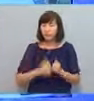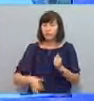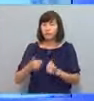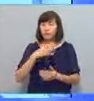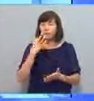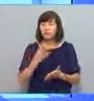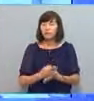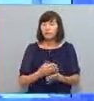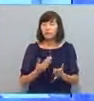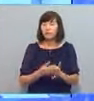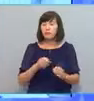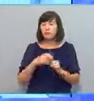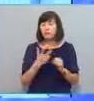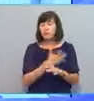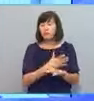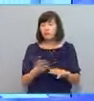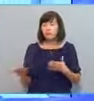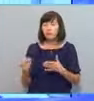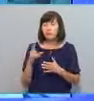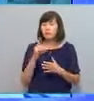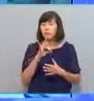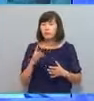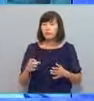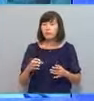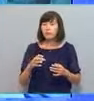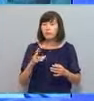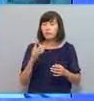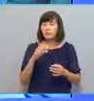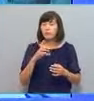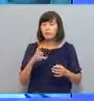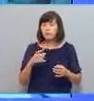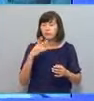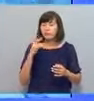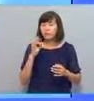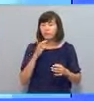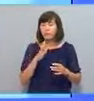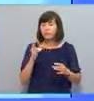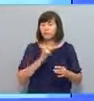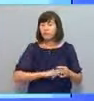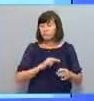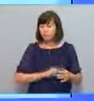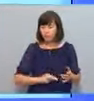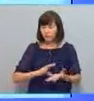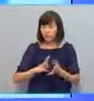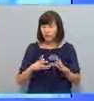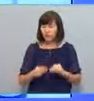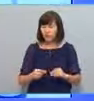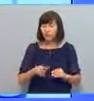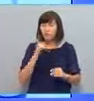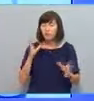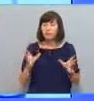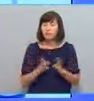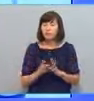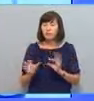ауданы жауап береді. Мәселен, 12 секторға келес ауданы, 12 секторға келес ауданы Қарасуда. Жұмыла көтерген жүк жеңілдеген